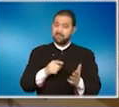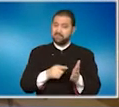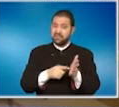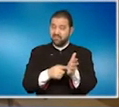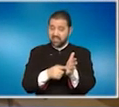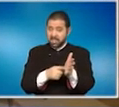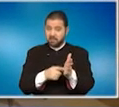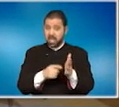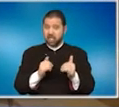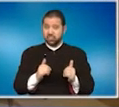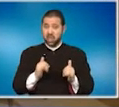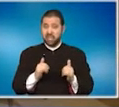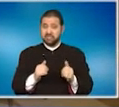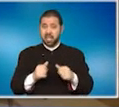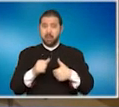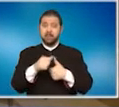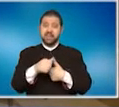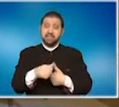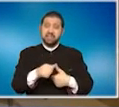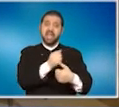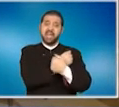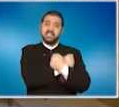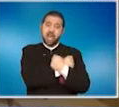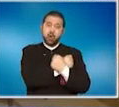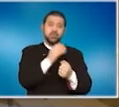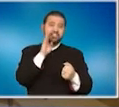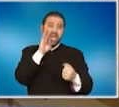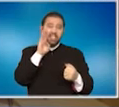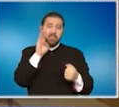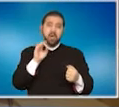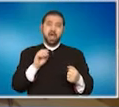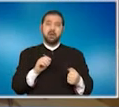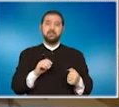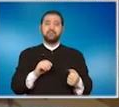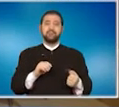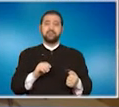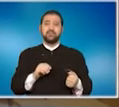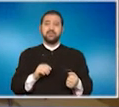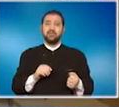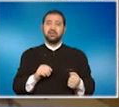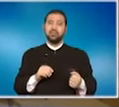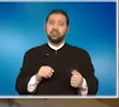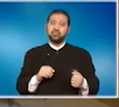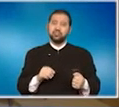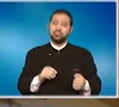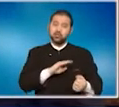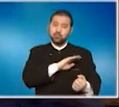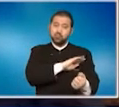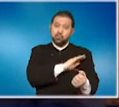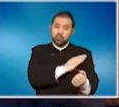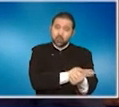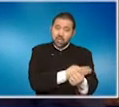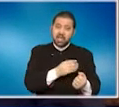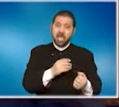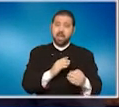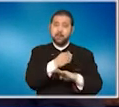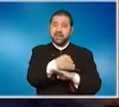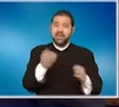ei vede prietenia, dragostea de mamă și potențialul de tinerețe și de viață unde Dumnezeu poate să